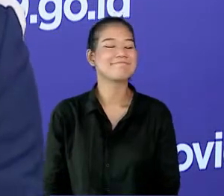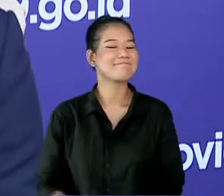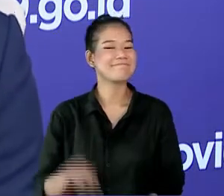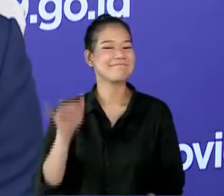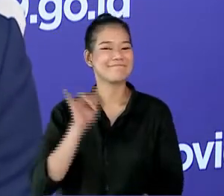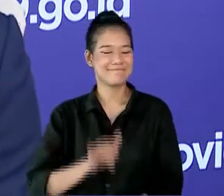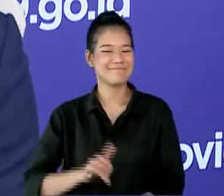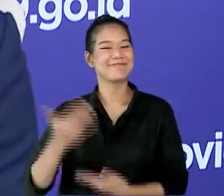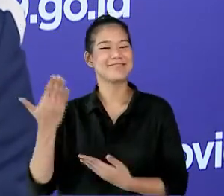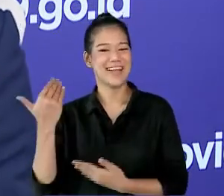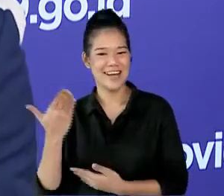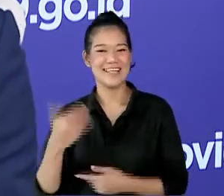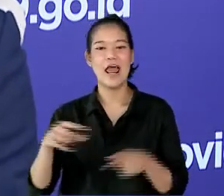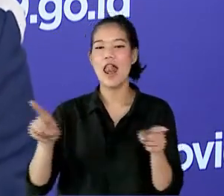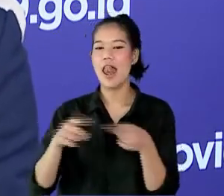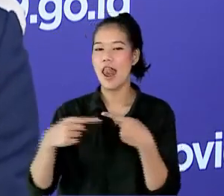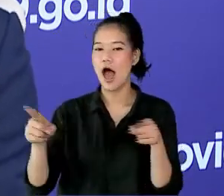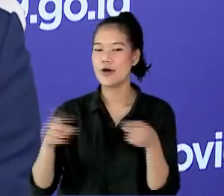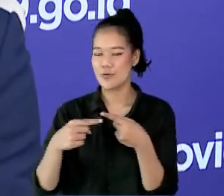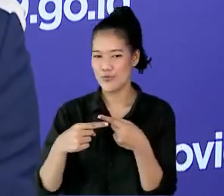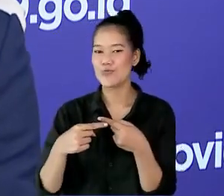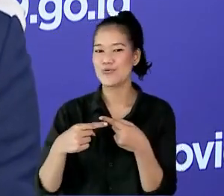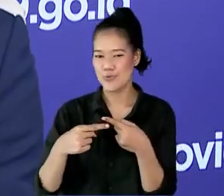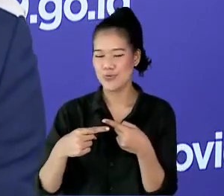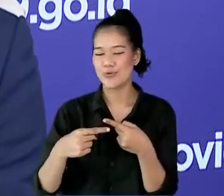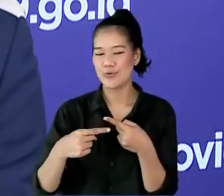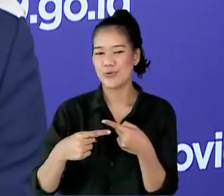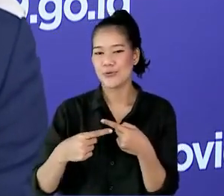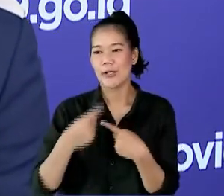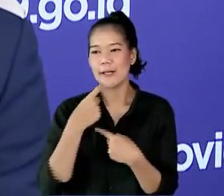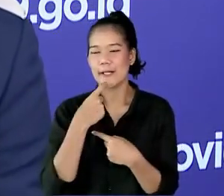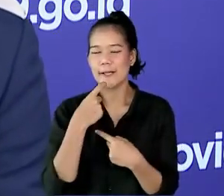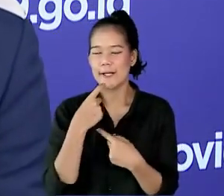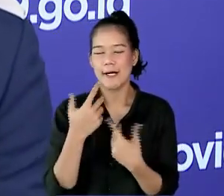Ya, yeah, itu tadi ya, single ataupun jingle dari untuk